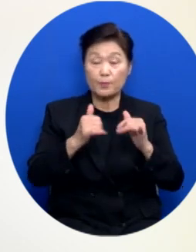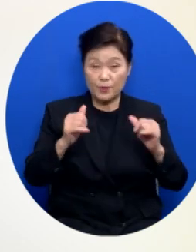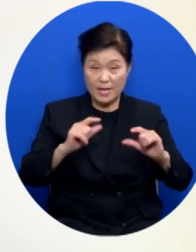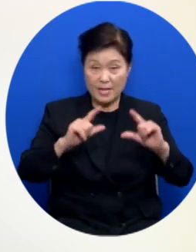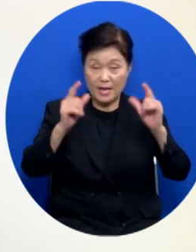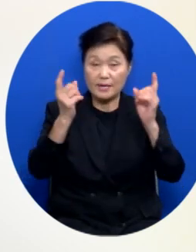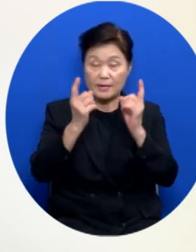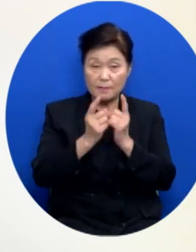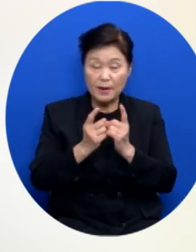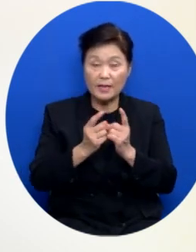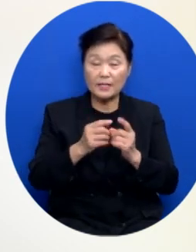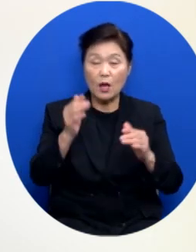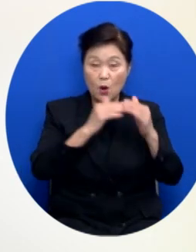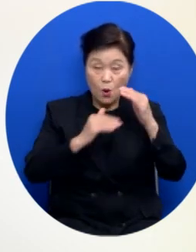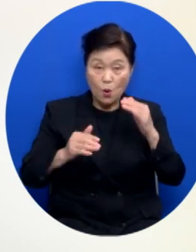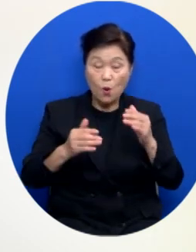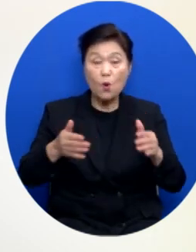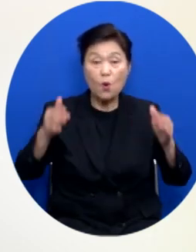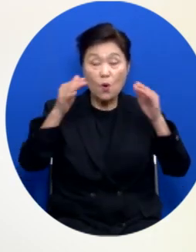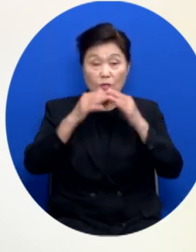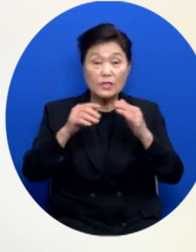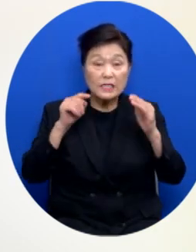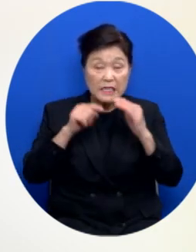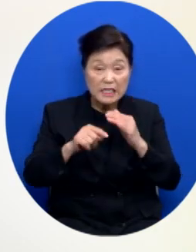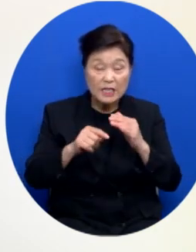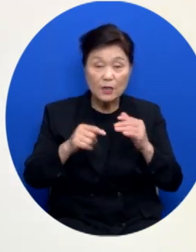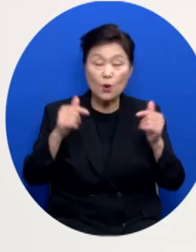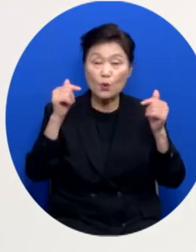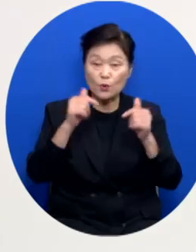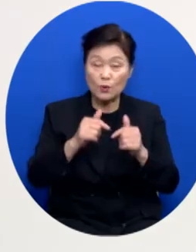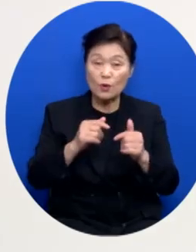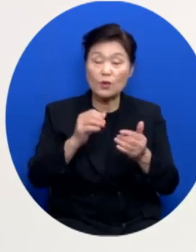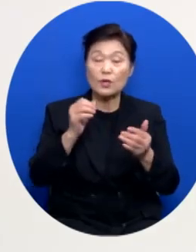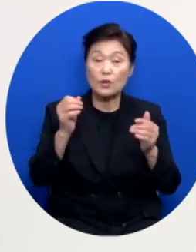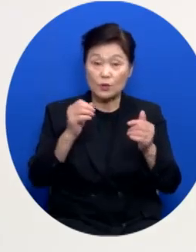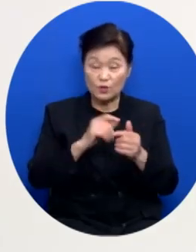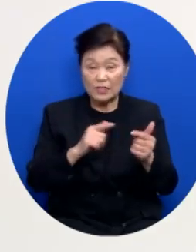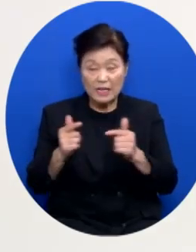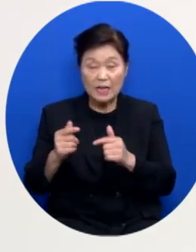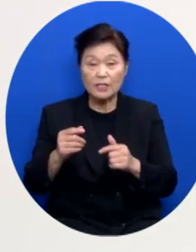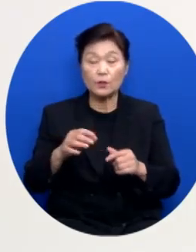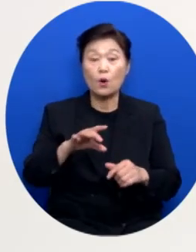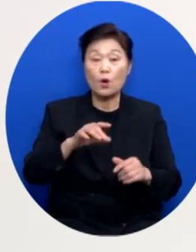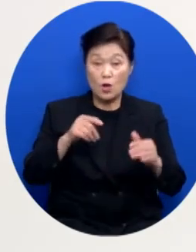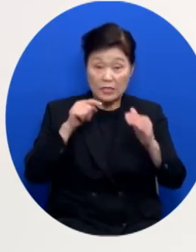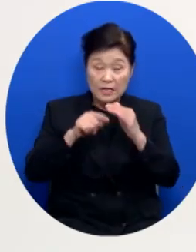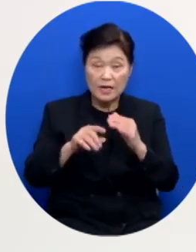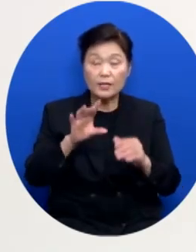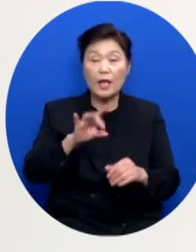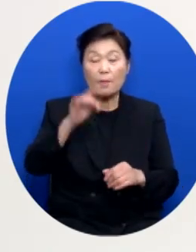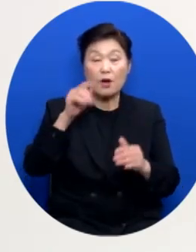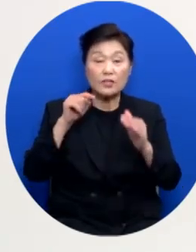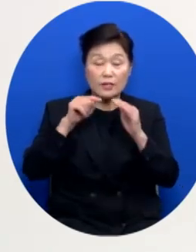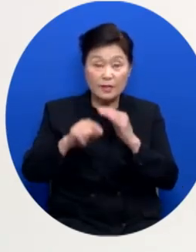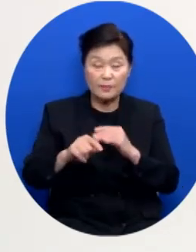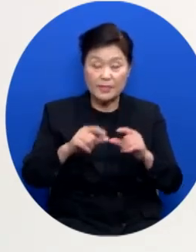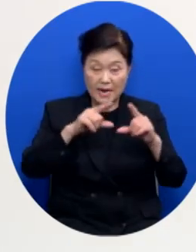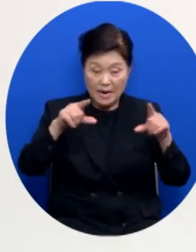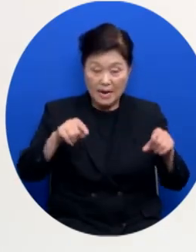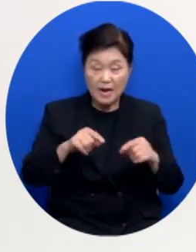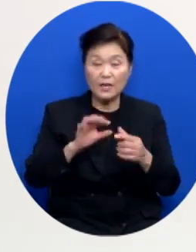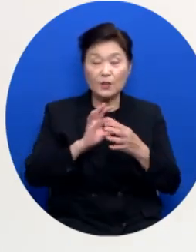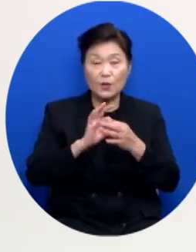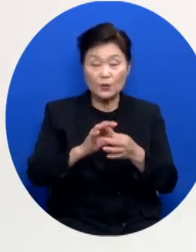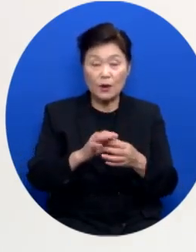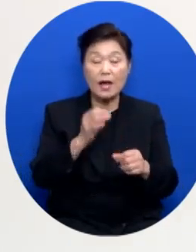대상으로 공공시설 이용료 감면과 서울시 개최 문화행사 우선 입장, 임산부 애플리케이션 카드를 통한 간편